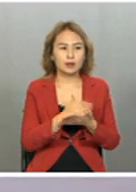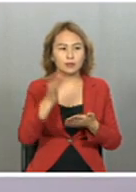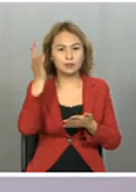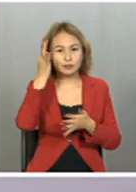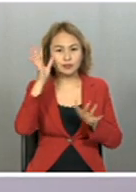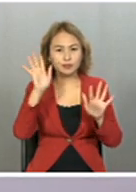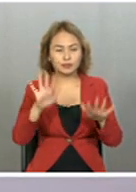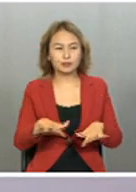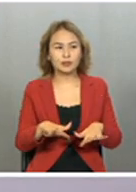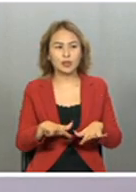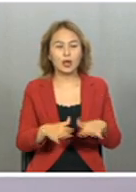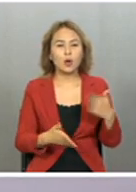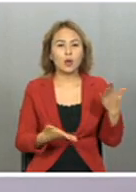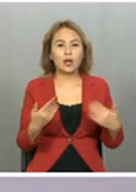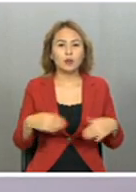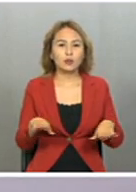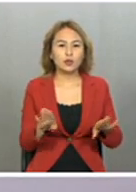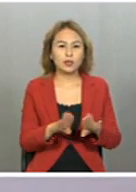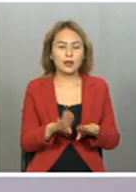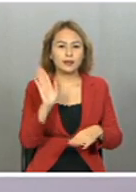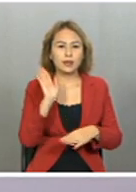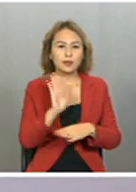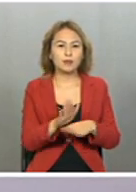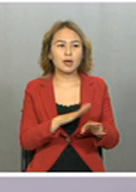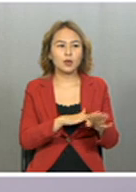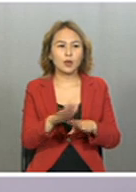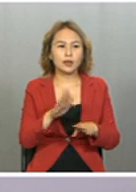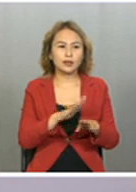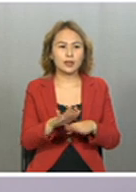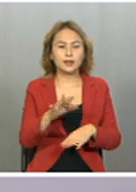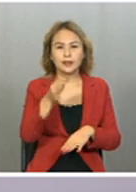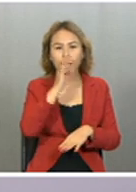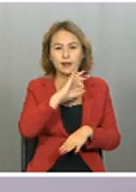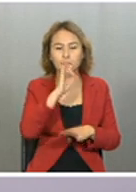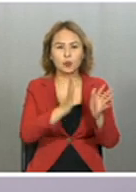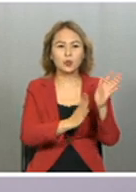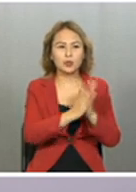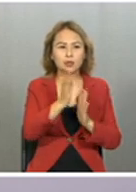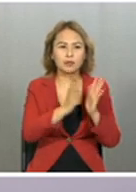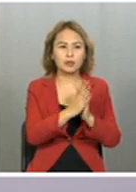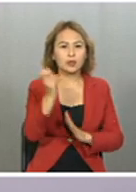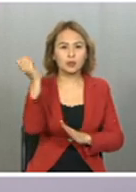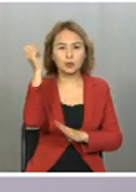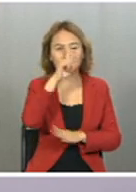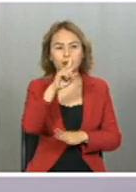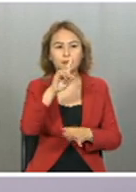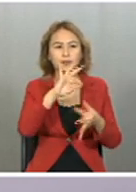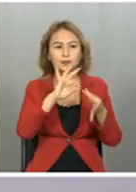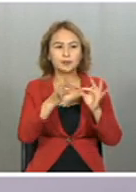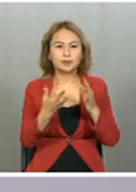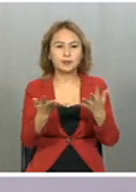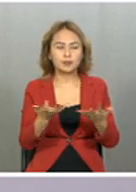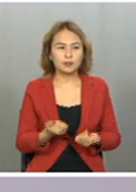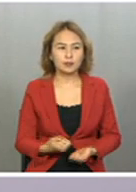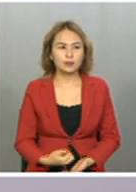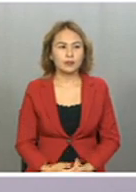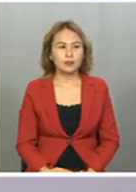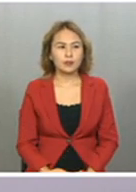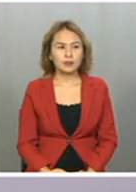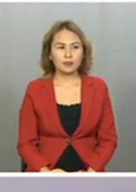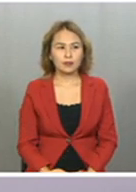Оқушылар, олай болса, тапсырмалар орындап, дәрілік өсімдіктер туралы мәліметтер